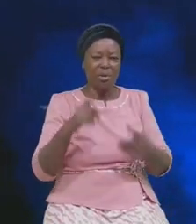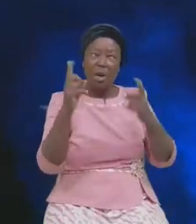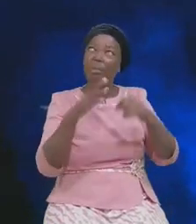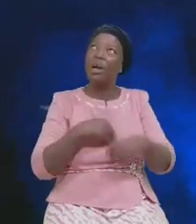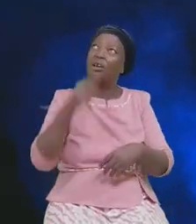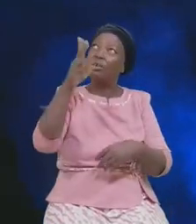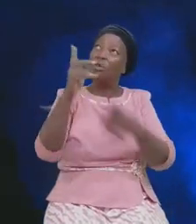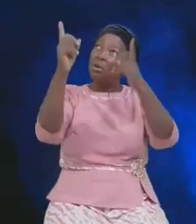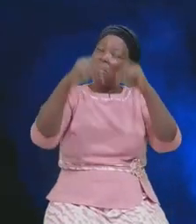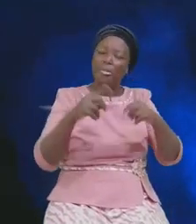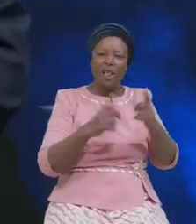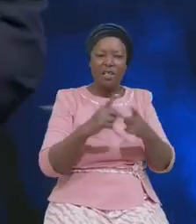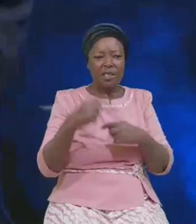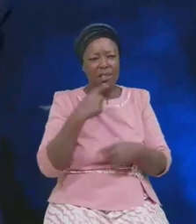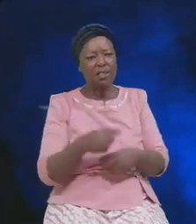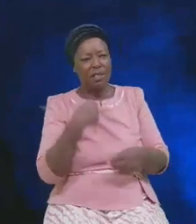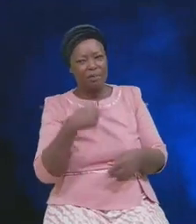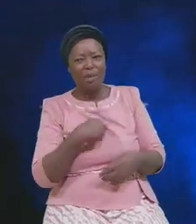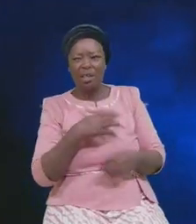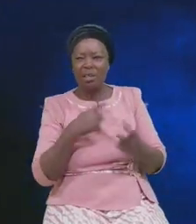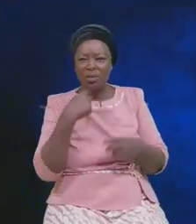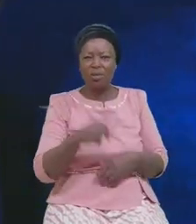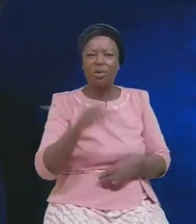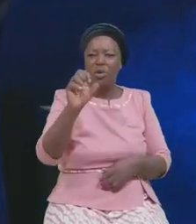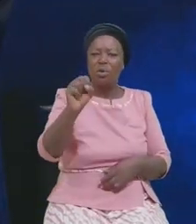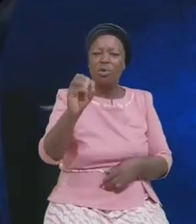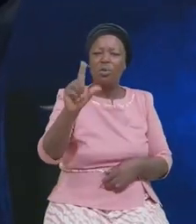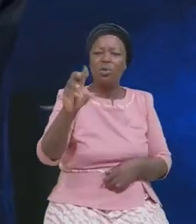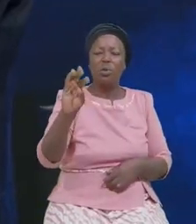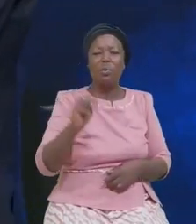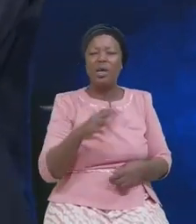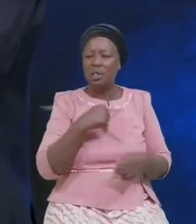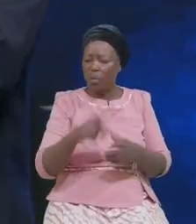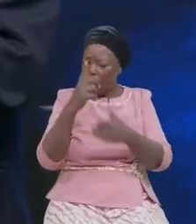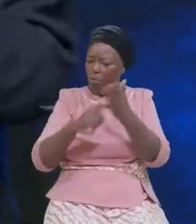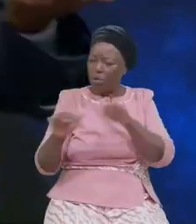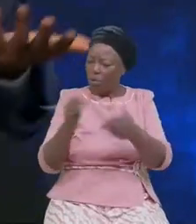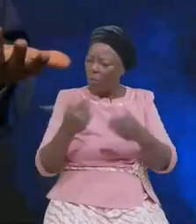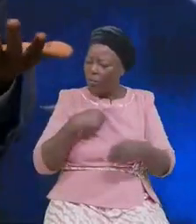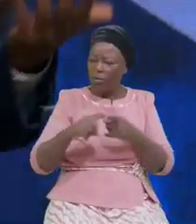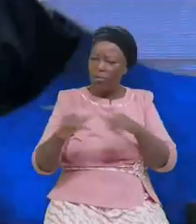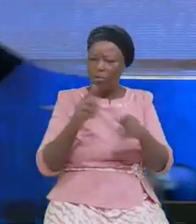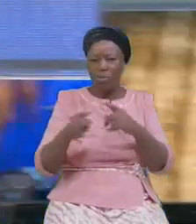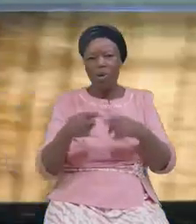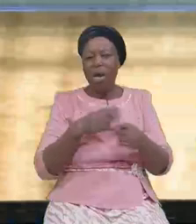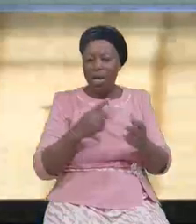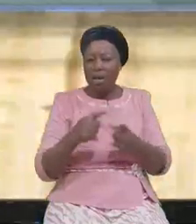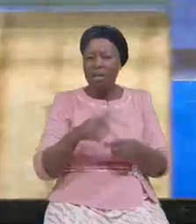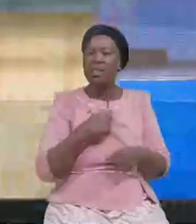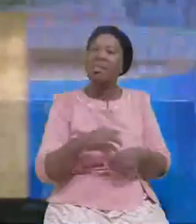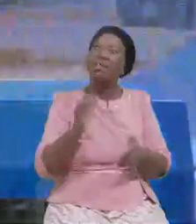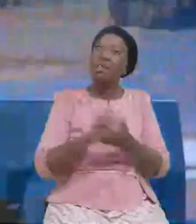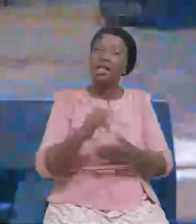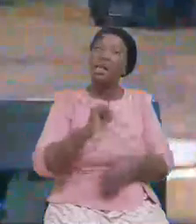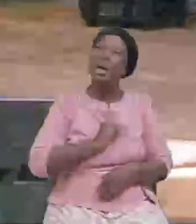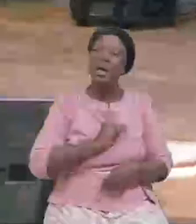il a dit, dis-moi maintenant, oh Salomon, qu'est-ce que tu veux que je te fasse? Et nous disons comme Samuel, nous voulons avoir la